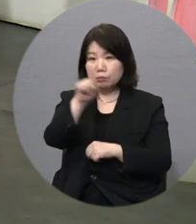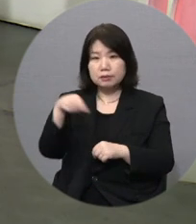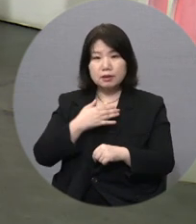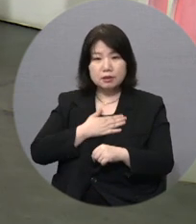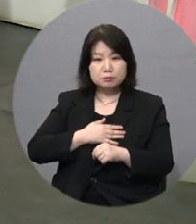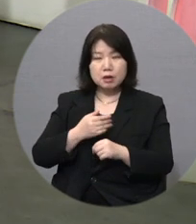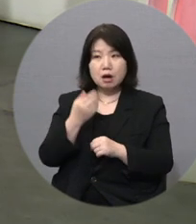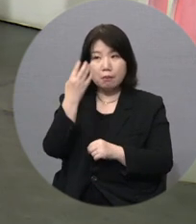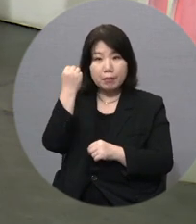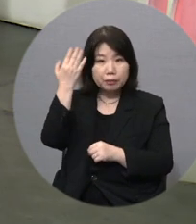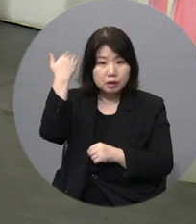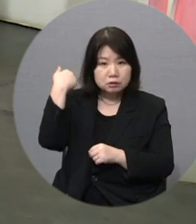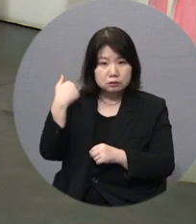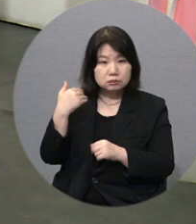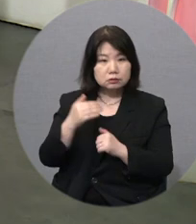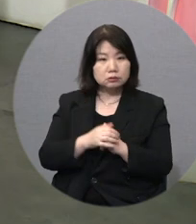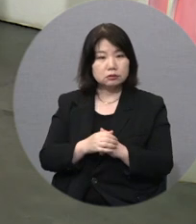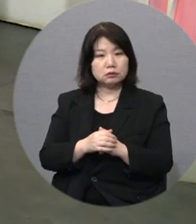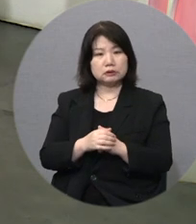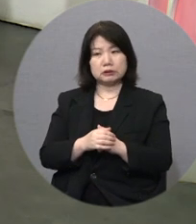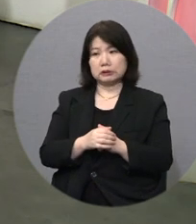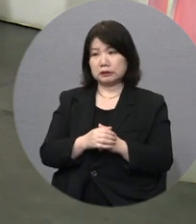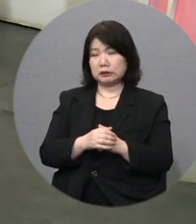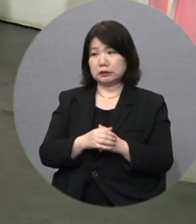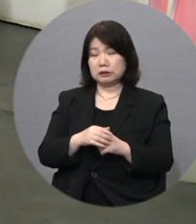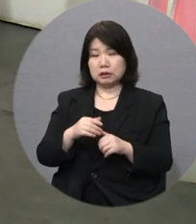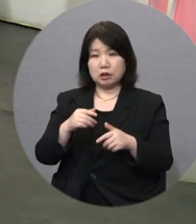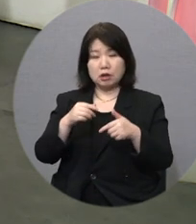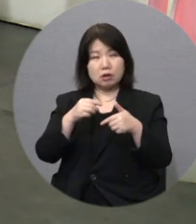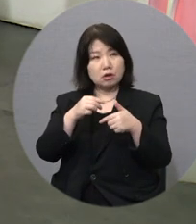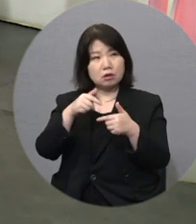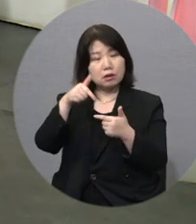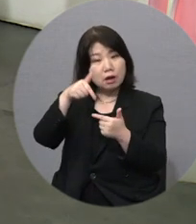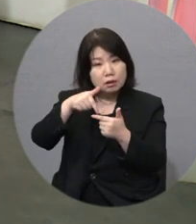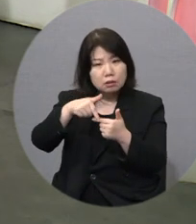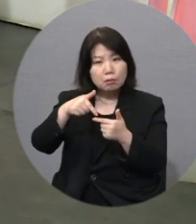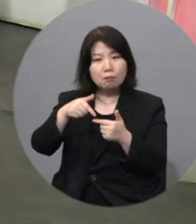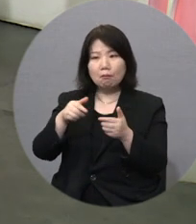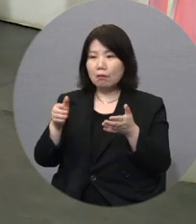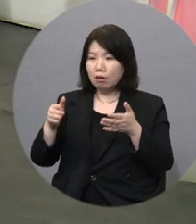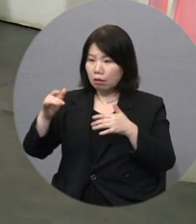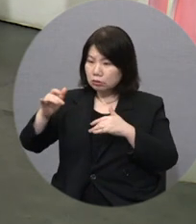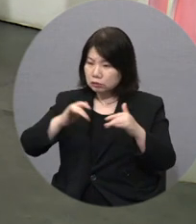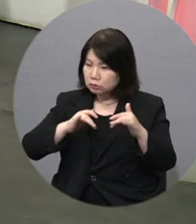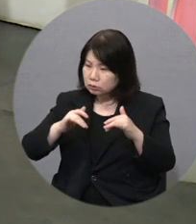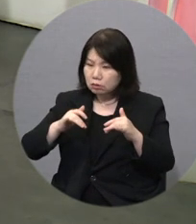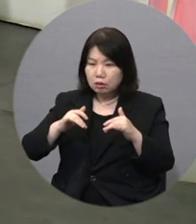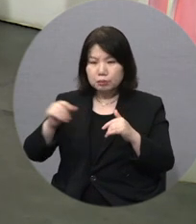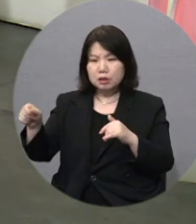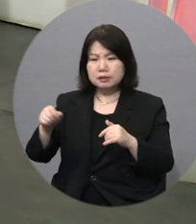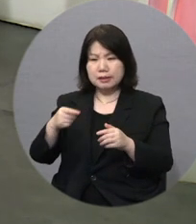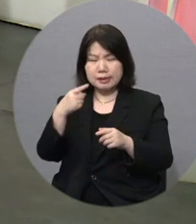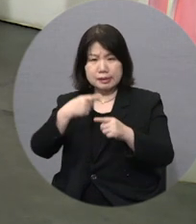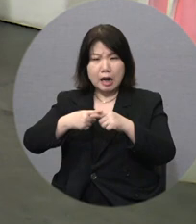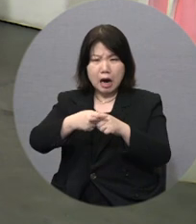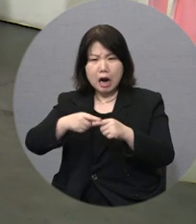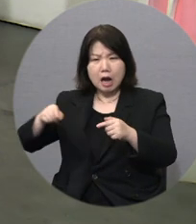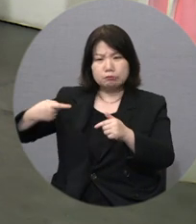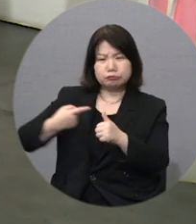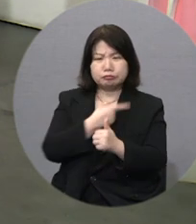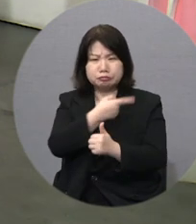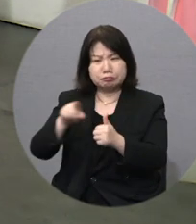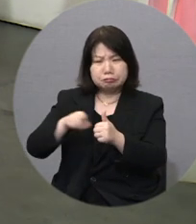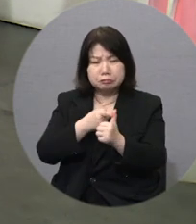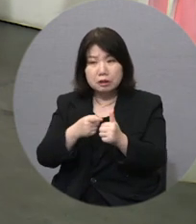몇 달 전에 그 금당에서 그 칼부림 사건이 있지 않았습니까네 금당에서네 그때 언론이